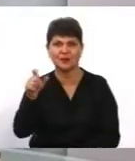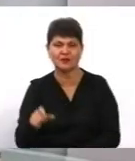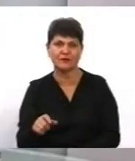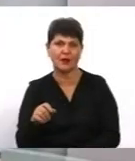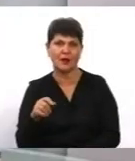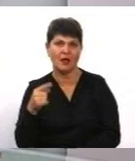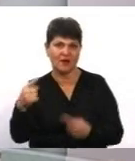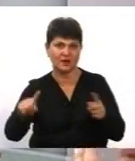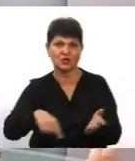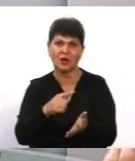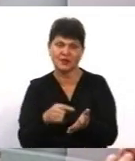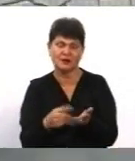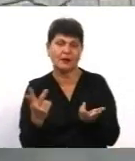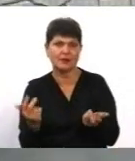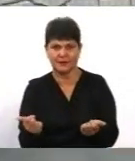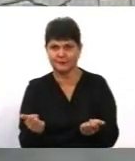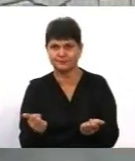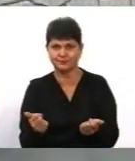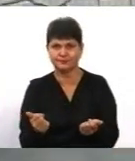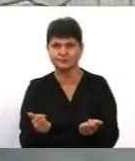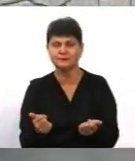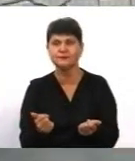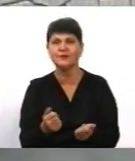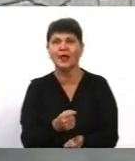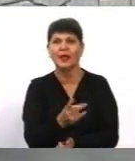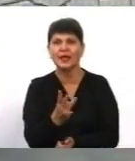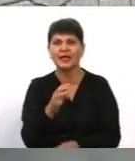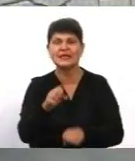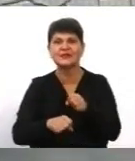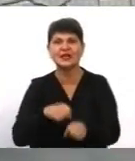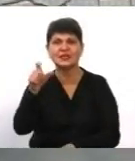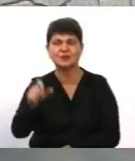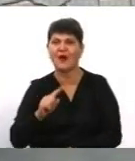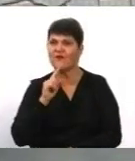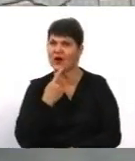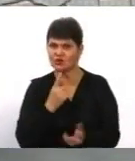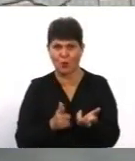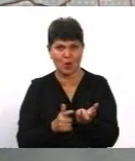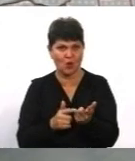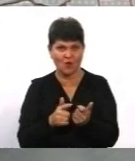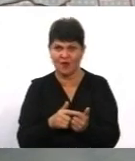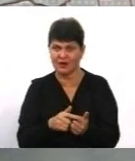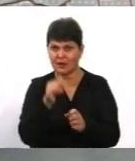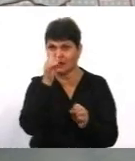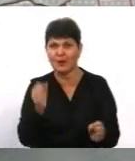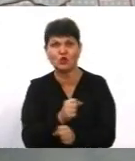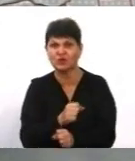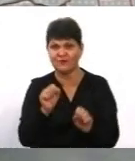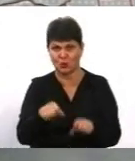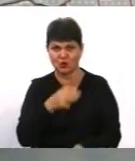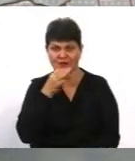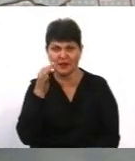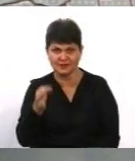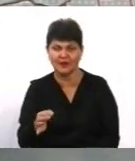рахують? Так. Ну, чітку кількість велосипедистів взагалі важко порахувати, навіть сказав би неможливо. Є чітка методологія,